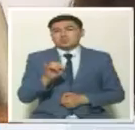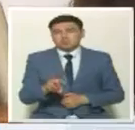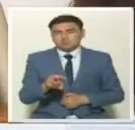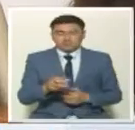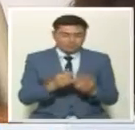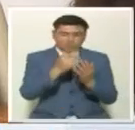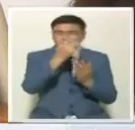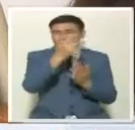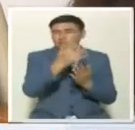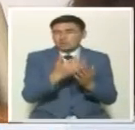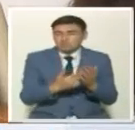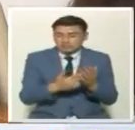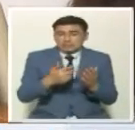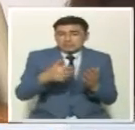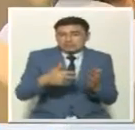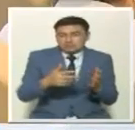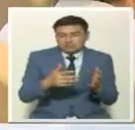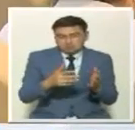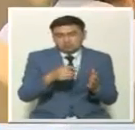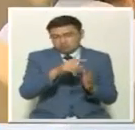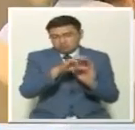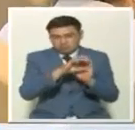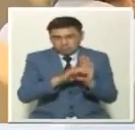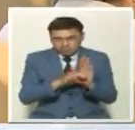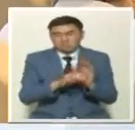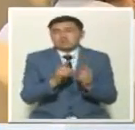баптың 33-і өзгермек. Мөлдір Батырбай, Саламат Қайыпов, жаңалықтар.